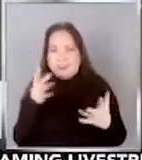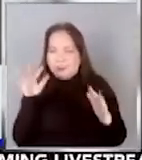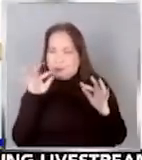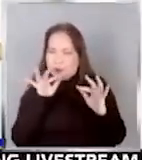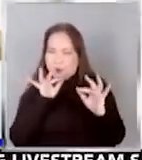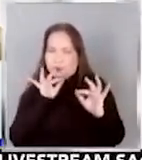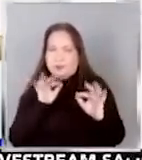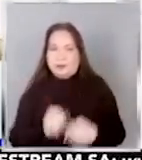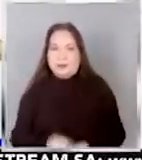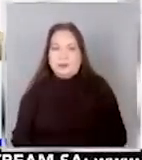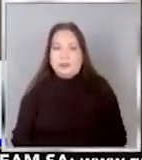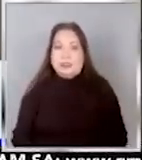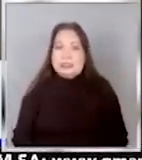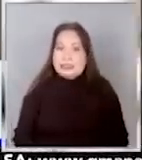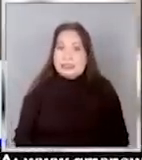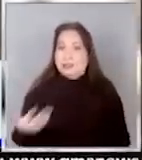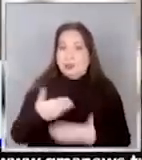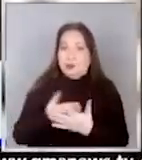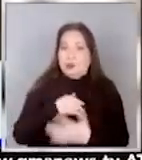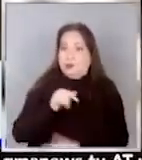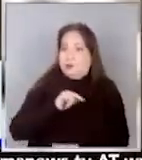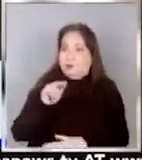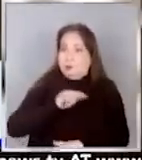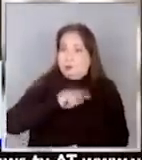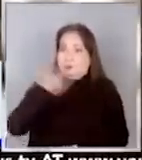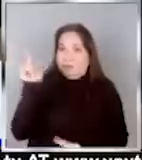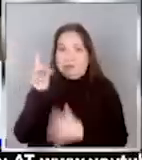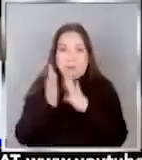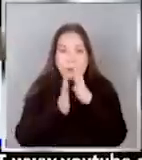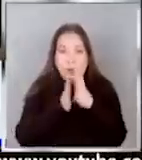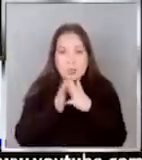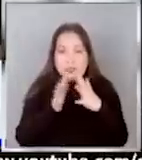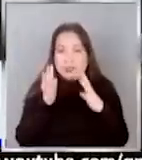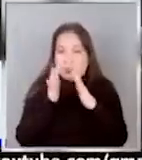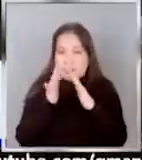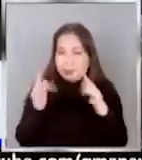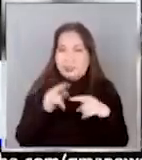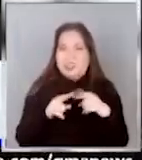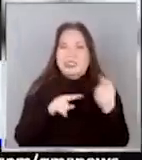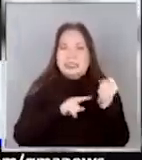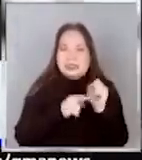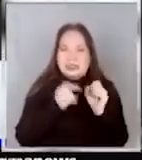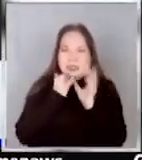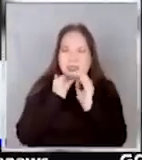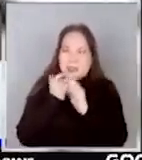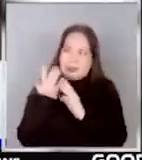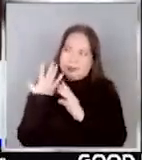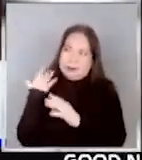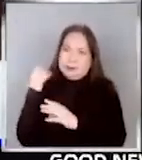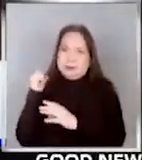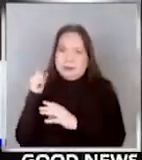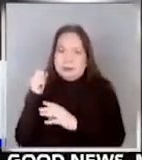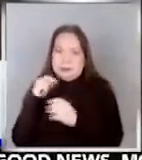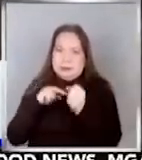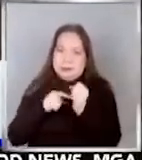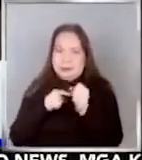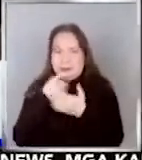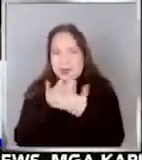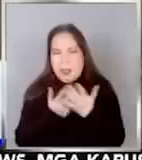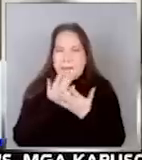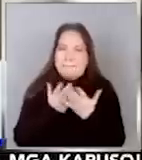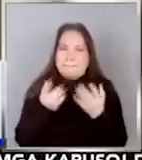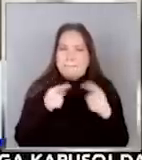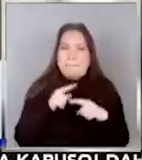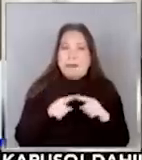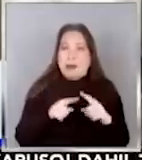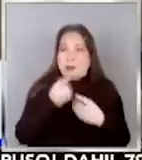Bago ang send-off party, nagsimula na rin ang taping ng ilang eksena nitong weekend. Sa ngayon, hindi pa raw nila pwedeng i-reveal